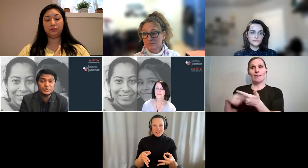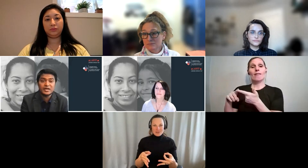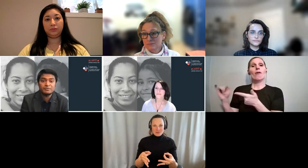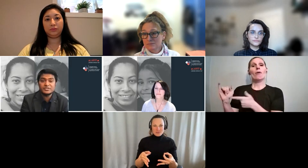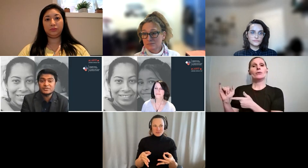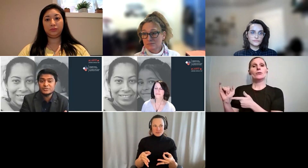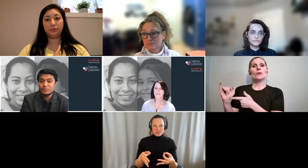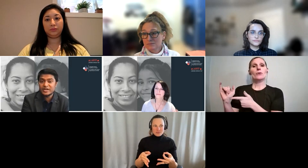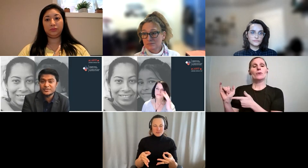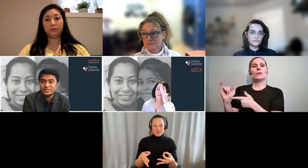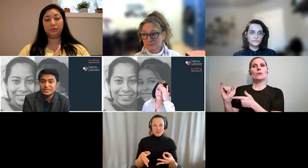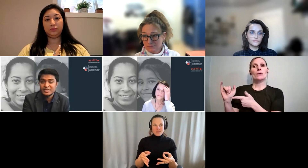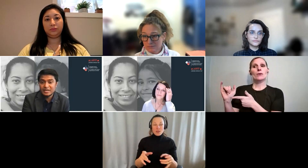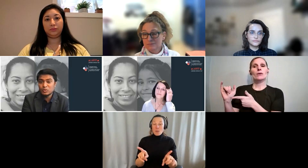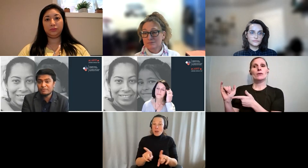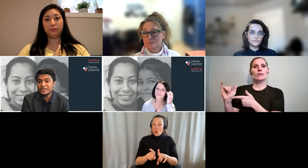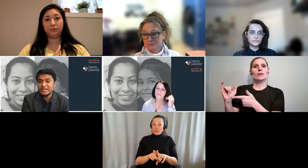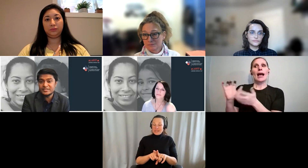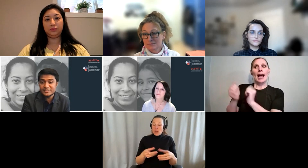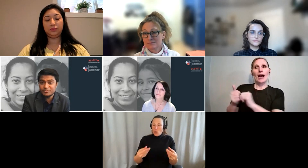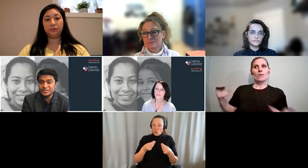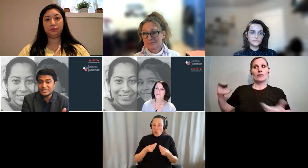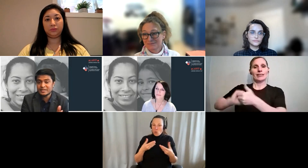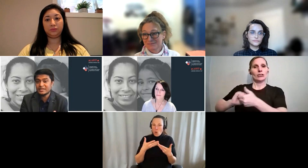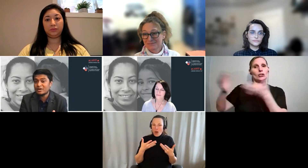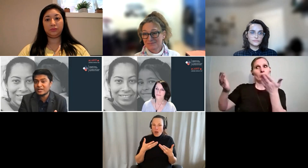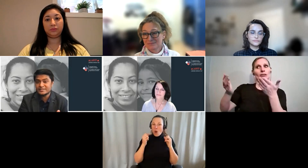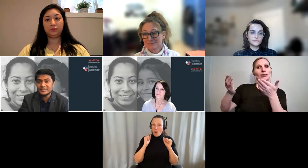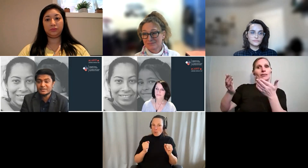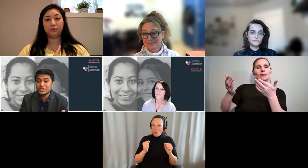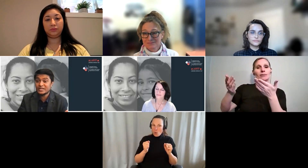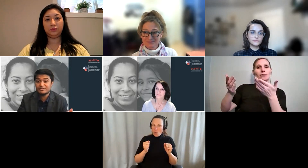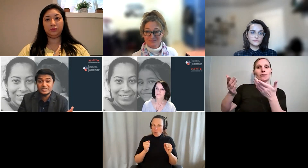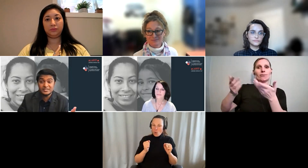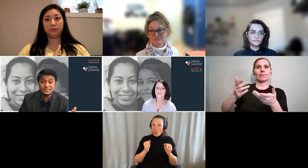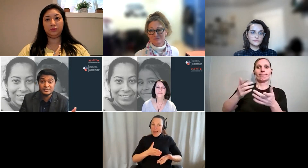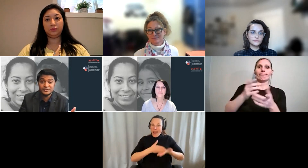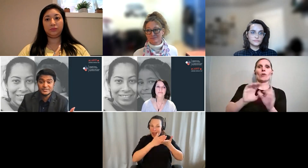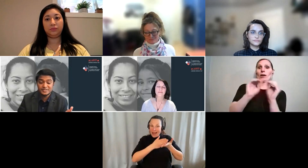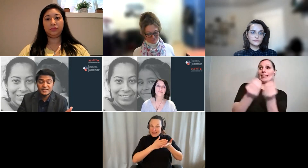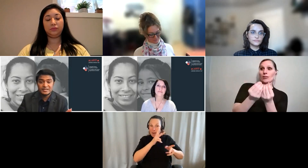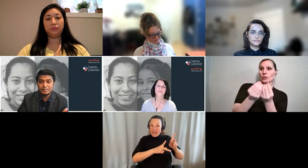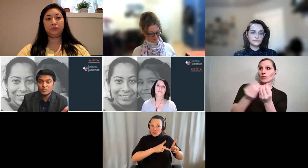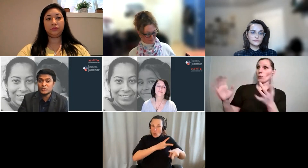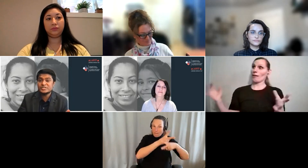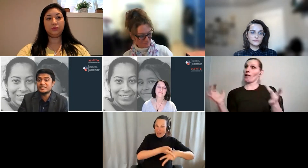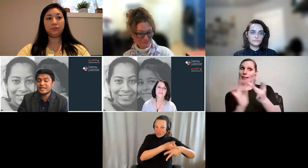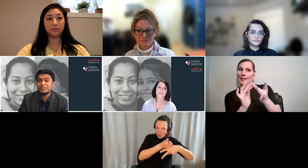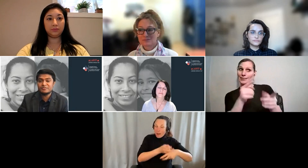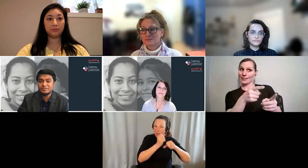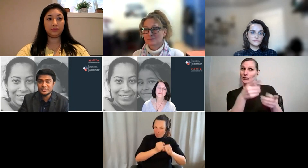on est en position d'aider les soignants. On peut donner les services plus